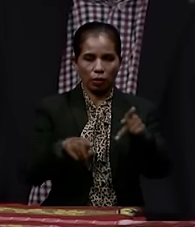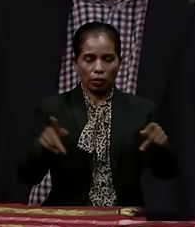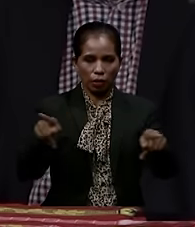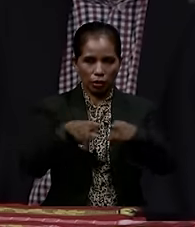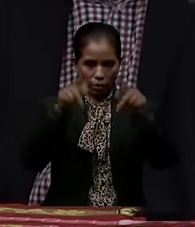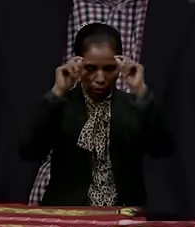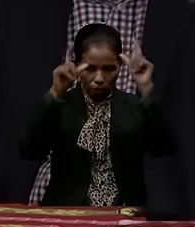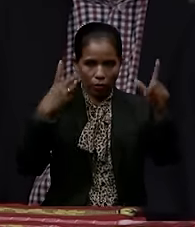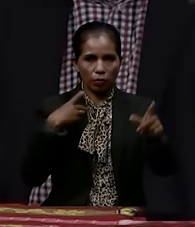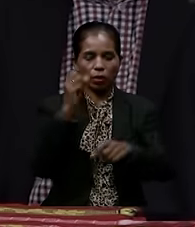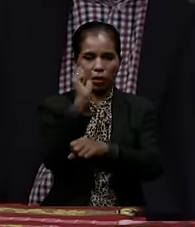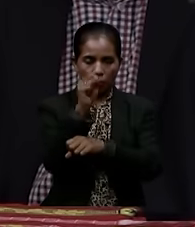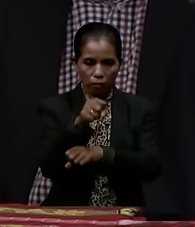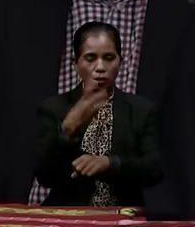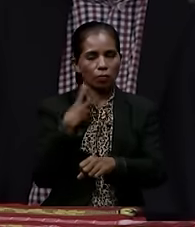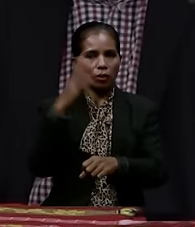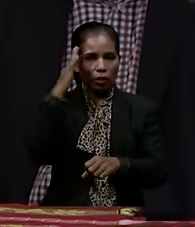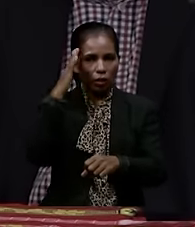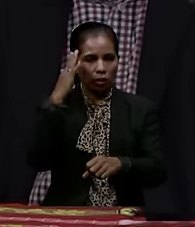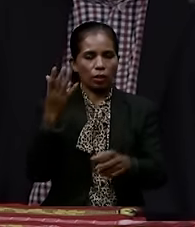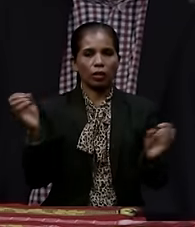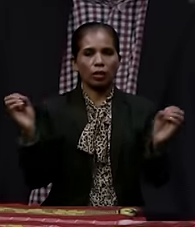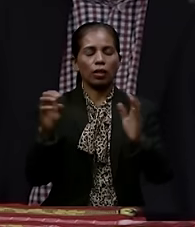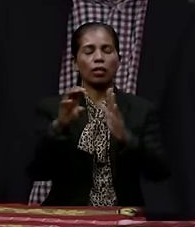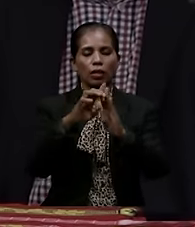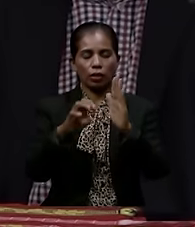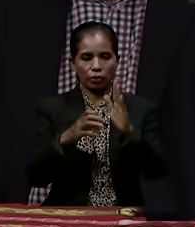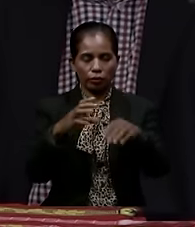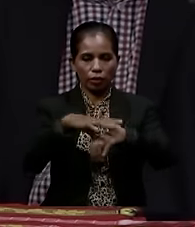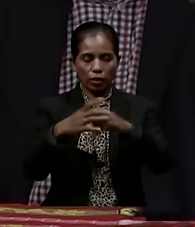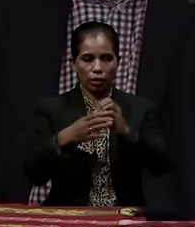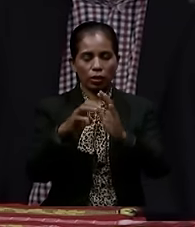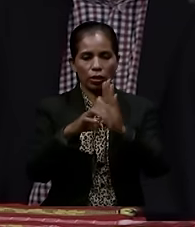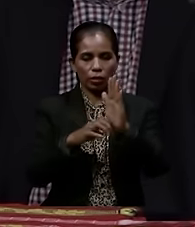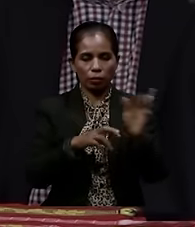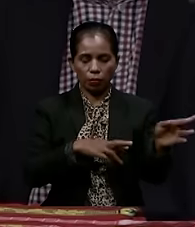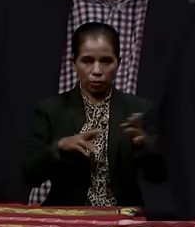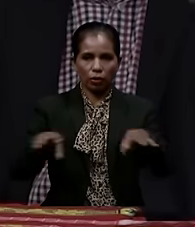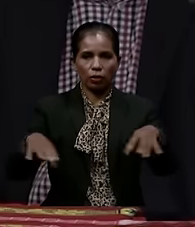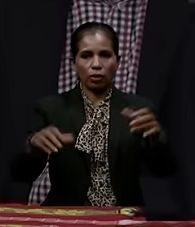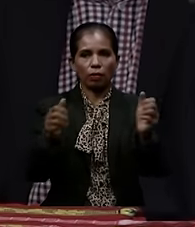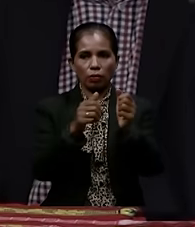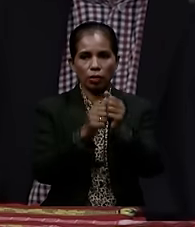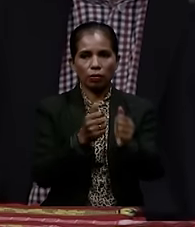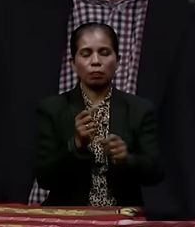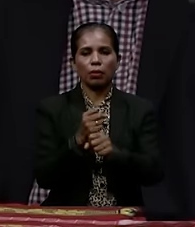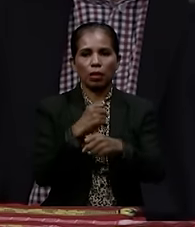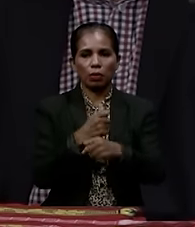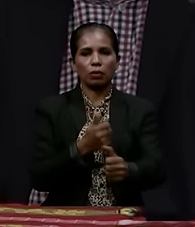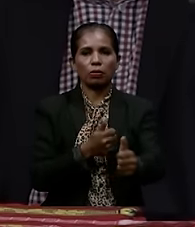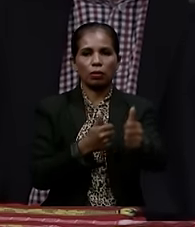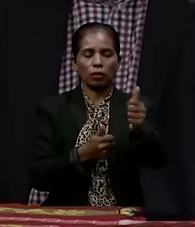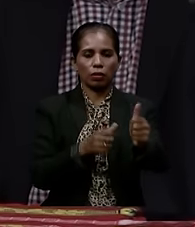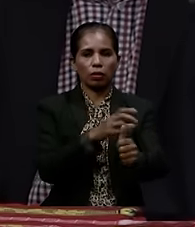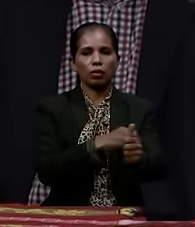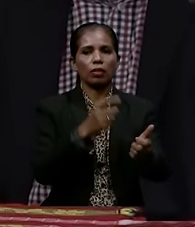timoroan, ami hota kruk, ami hota ten, kata ka, ida na raiz tarun inian, ami pronto, atu bele kopera, atu bele halutuir, hodi lautuir